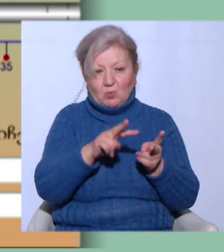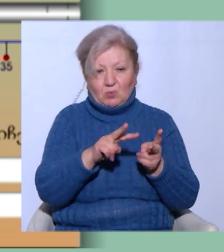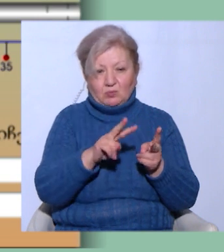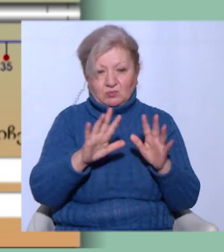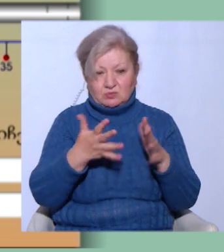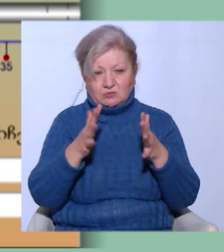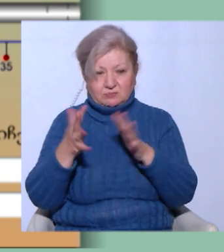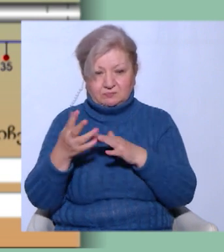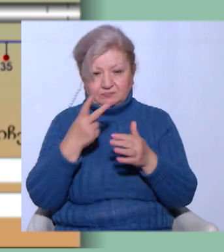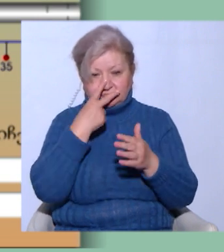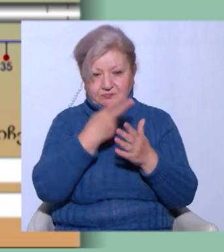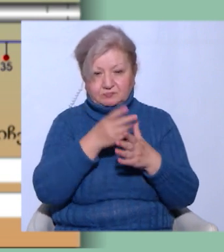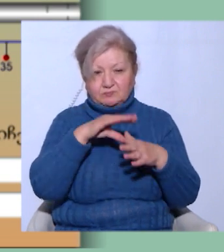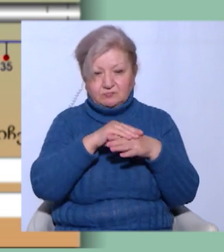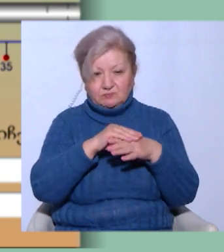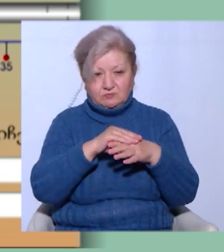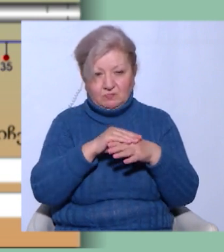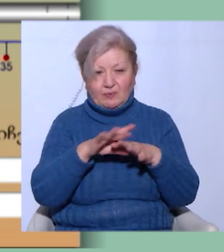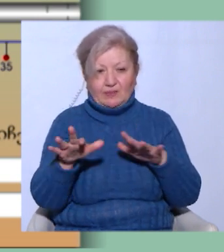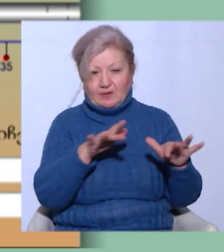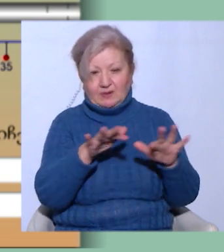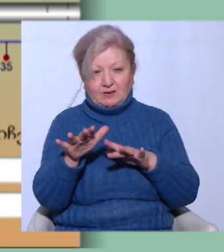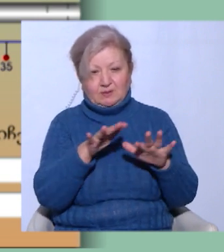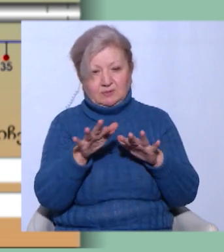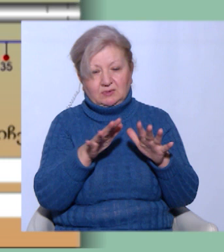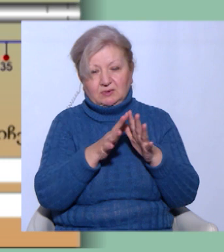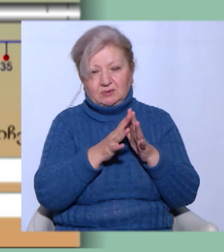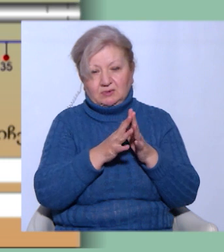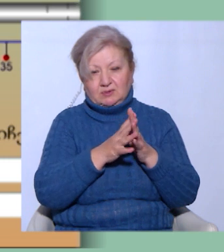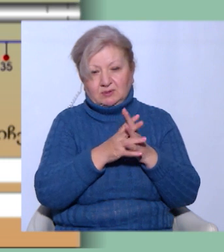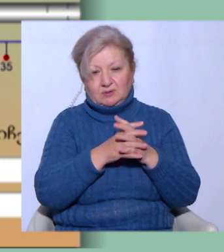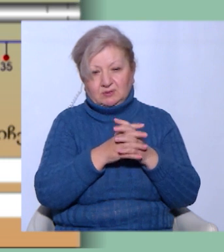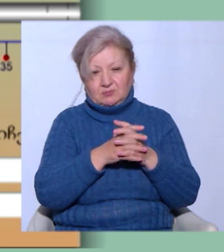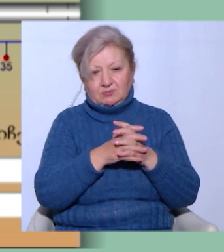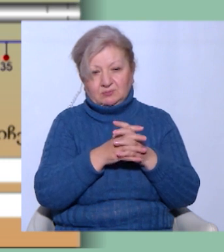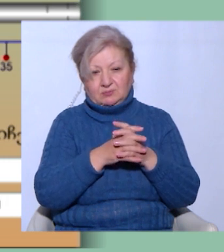მოდით ორივე შემთხვევა იყოს. სხეულმა იმოძრაოს